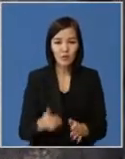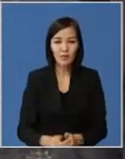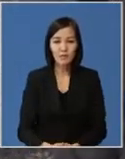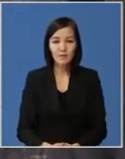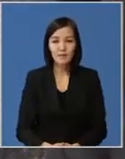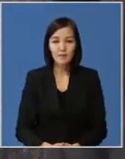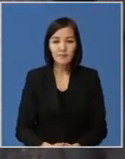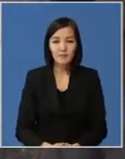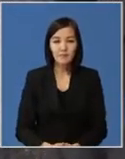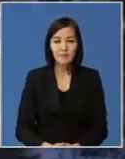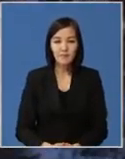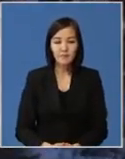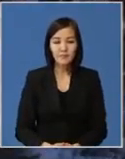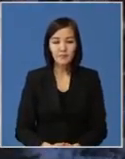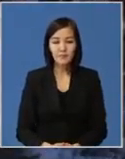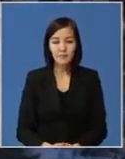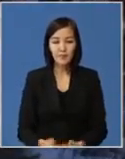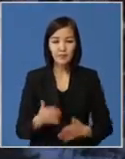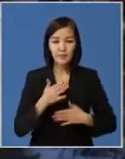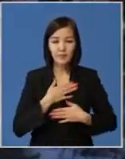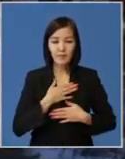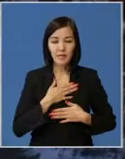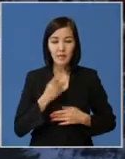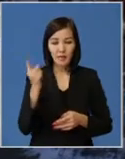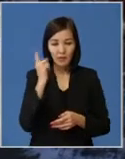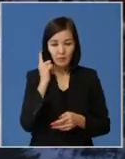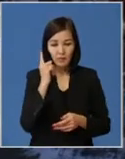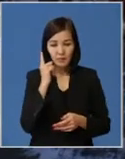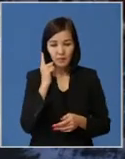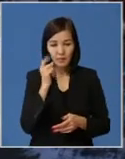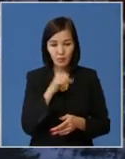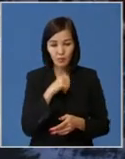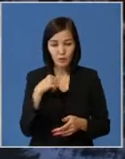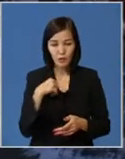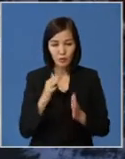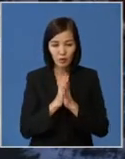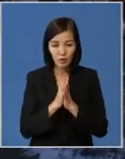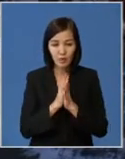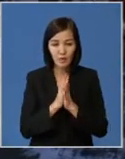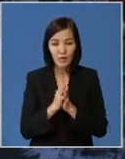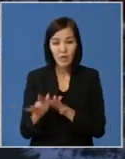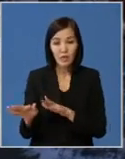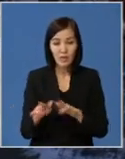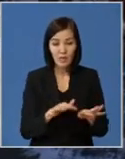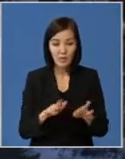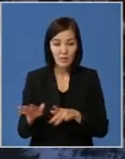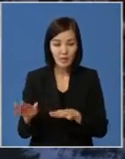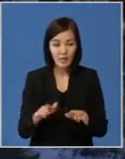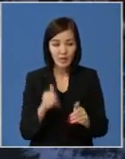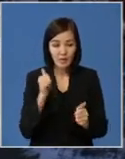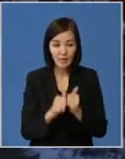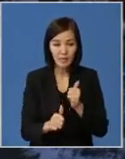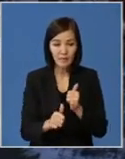Алла сауаптан жасын, Алла разы болсын. Бізге хабарласады. Сондықтан біз бұндай шараларға